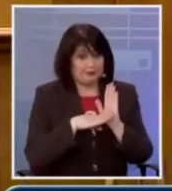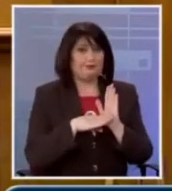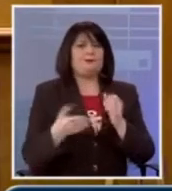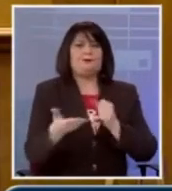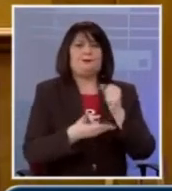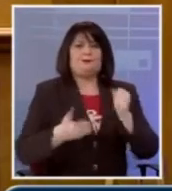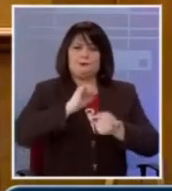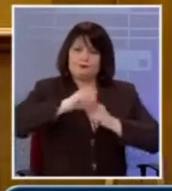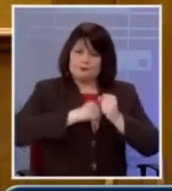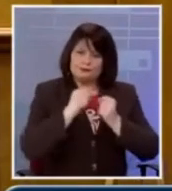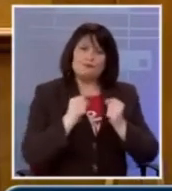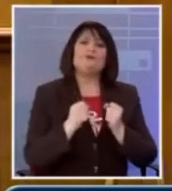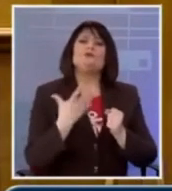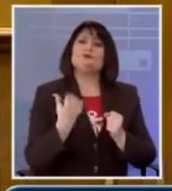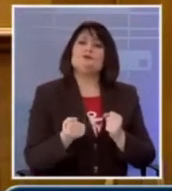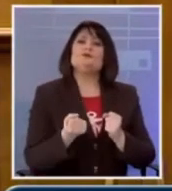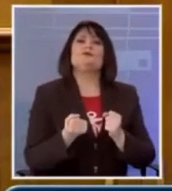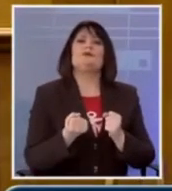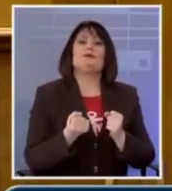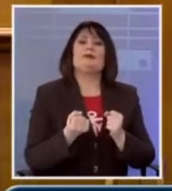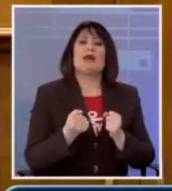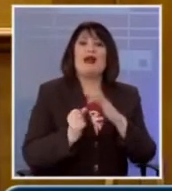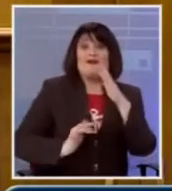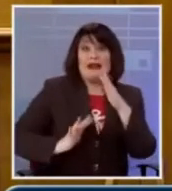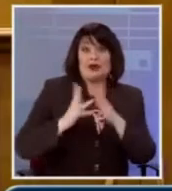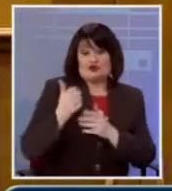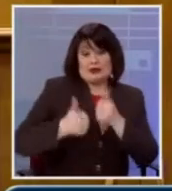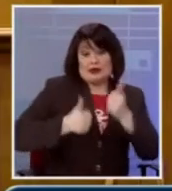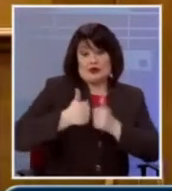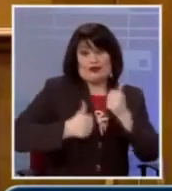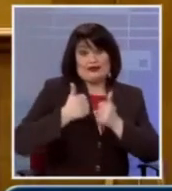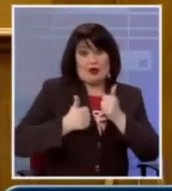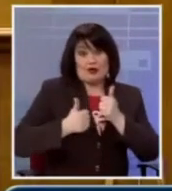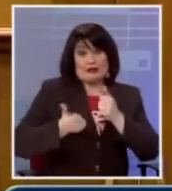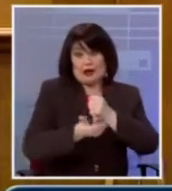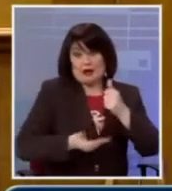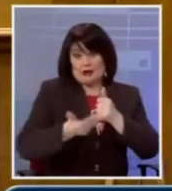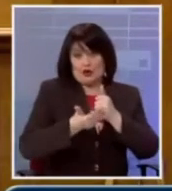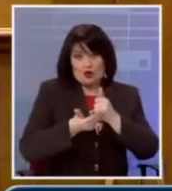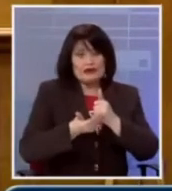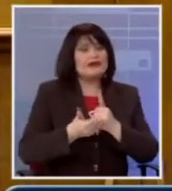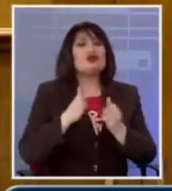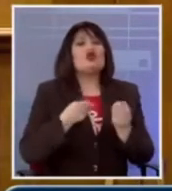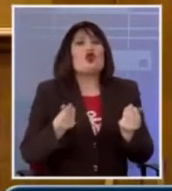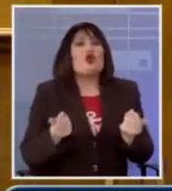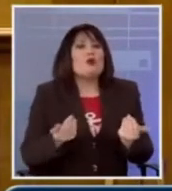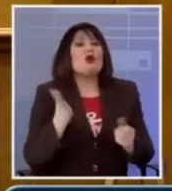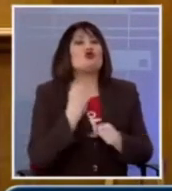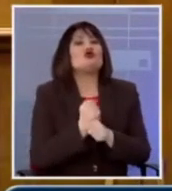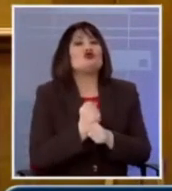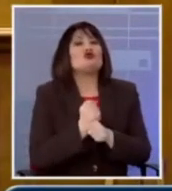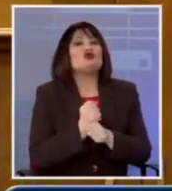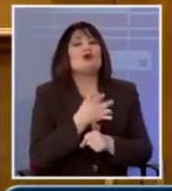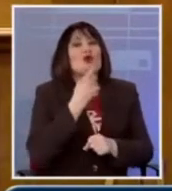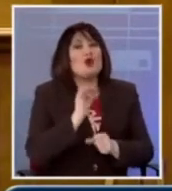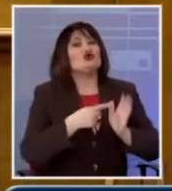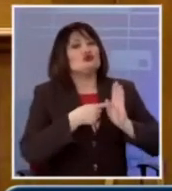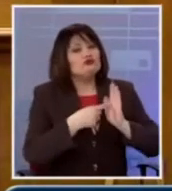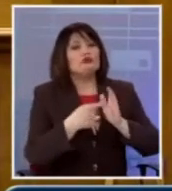αγροτική δραστηριότητα θα είναι η βελτίωση της ανταγωνιστικότητάς της και αυτή θα επιτευχθεί με την επιθετική προβολή